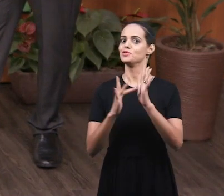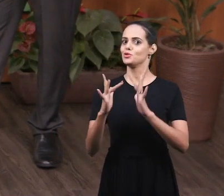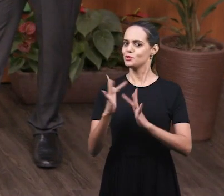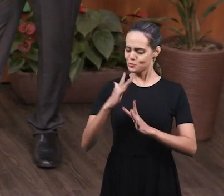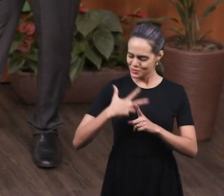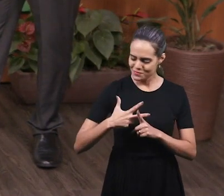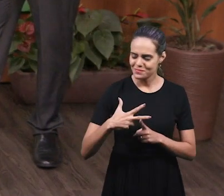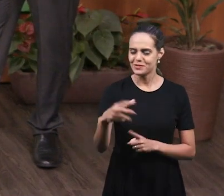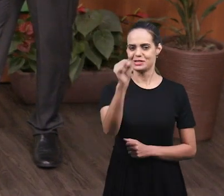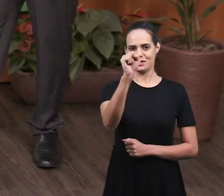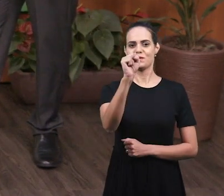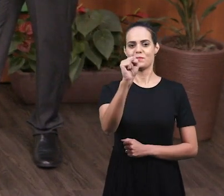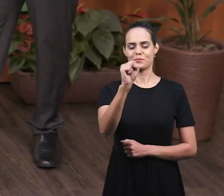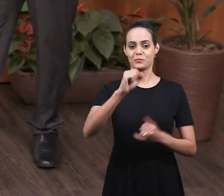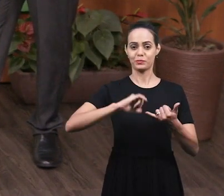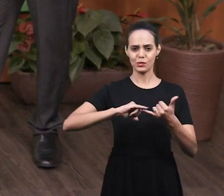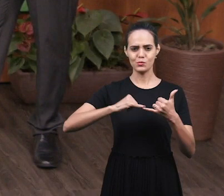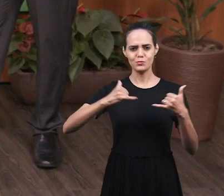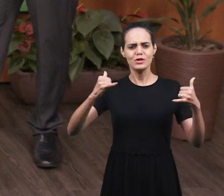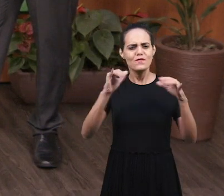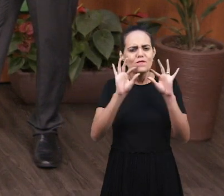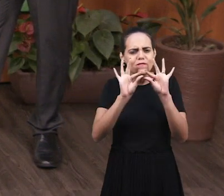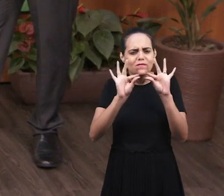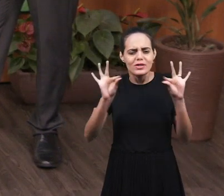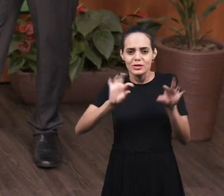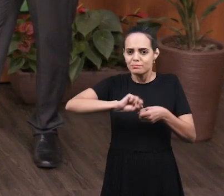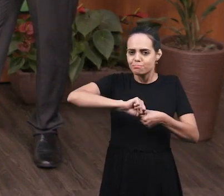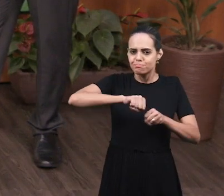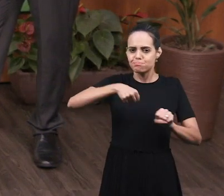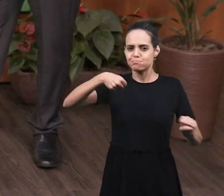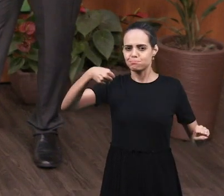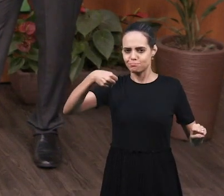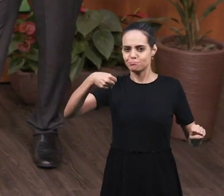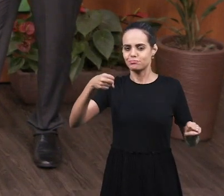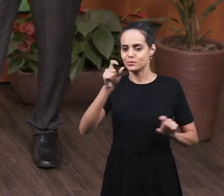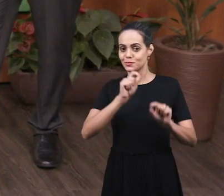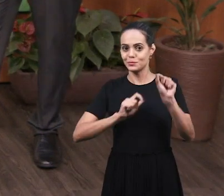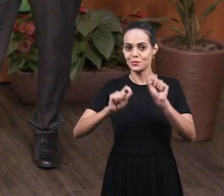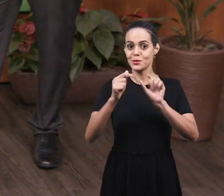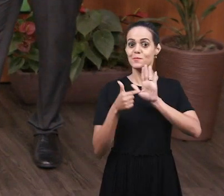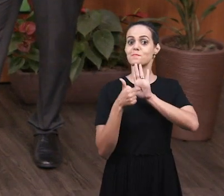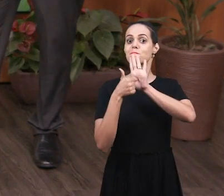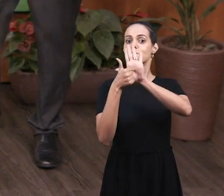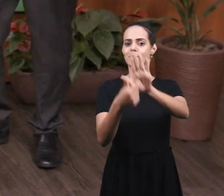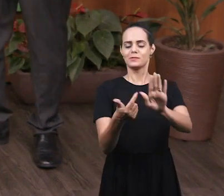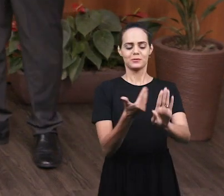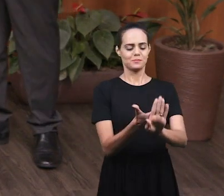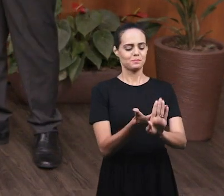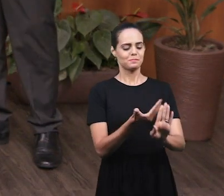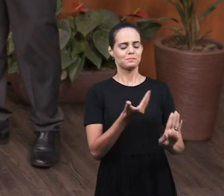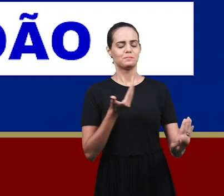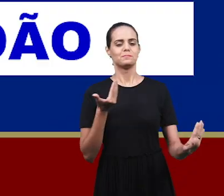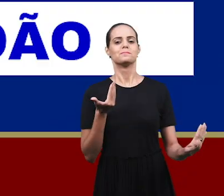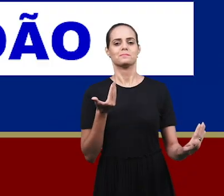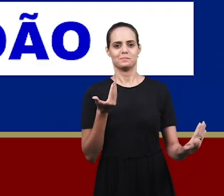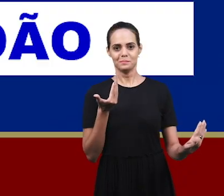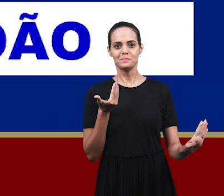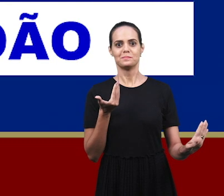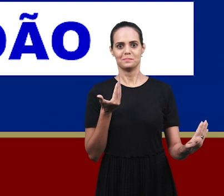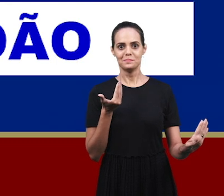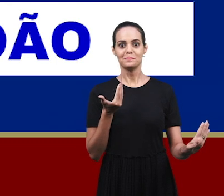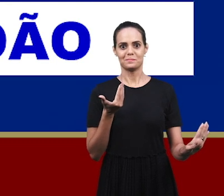vaincu. Le lin, fin et retors, pointe vers la